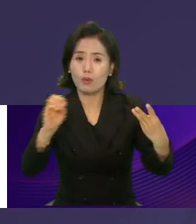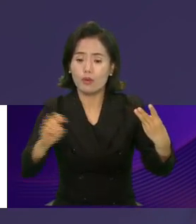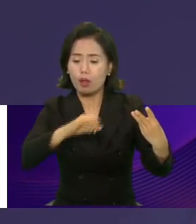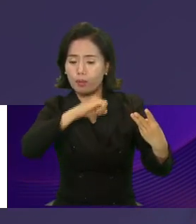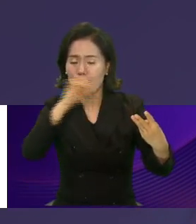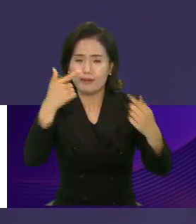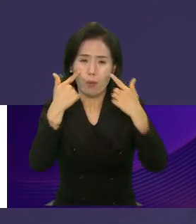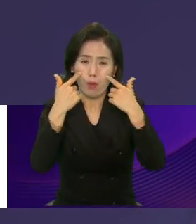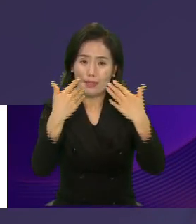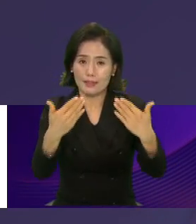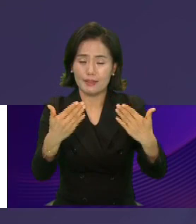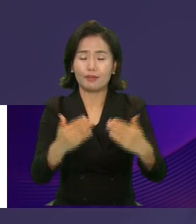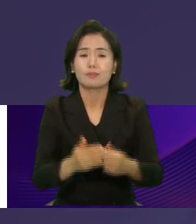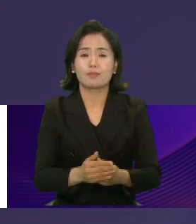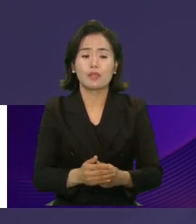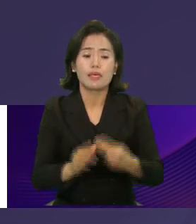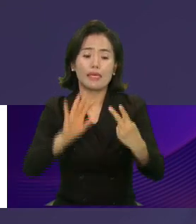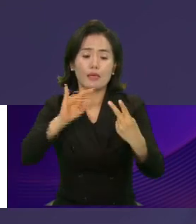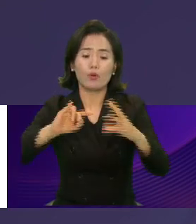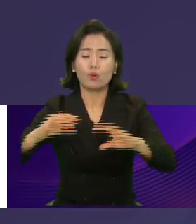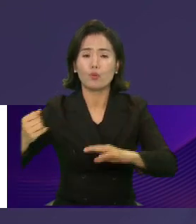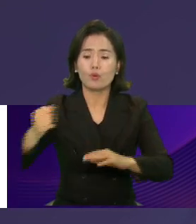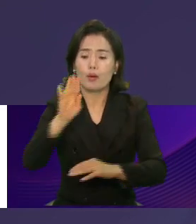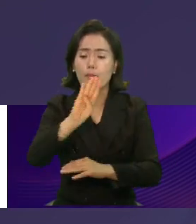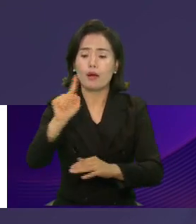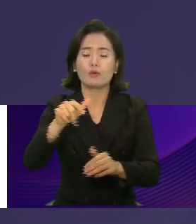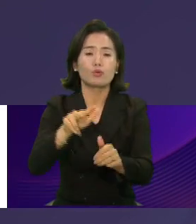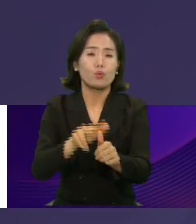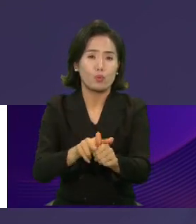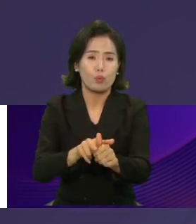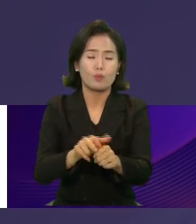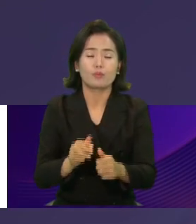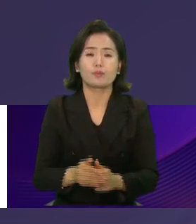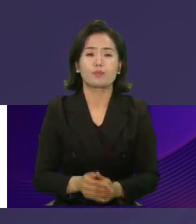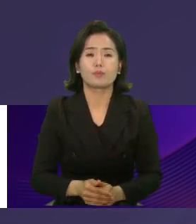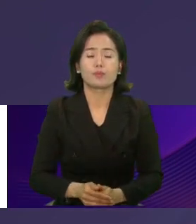당선이 확실시 되고 있습니다. 2위는 국민의힘 곽봉근 후보입니다.